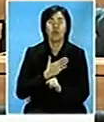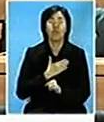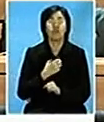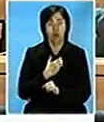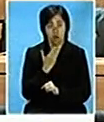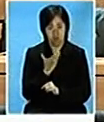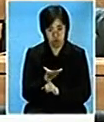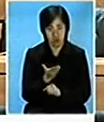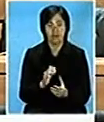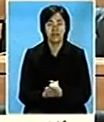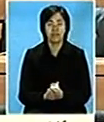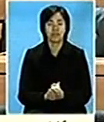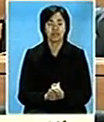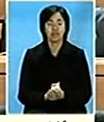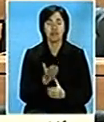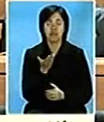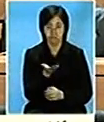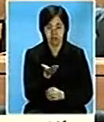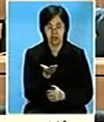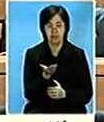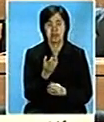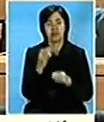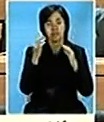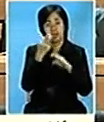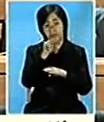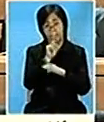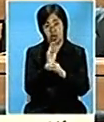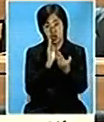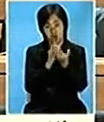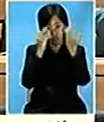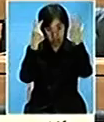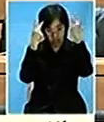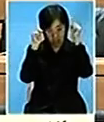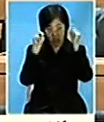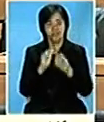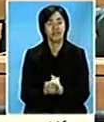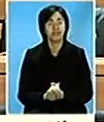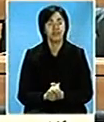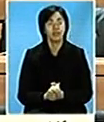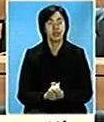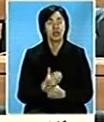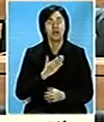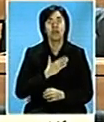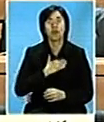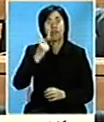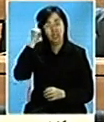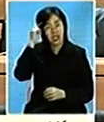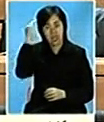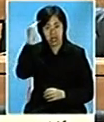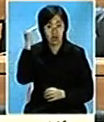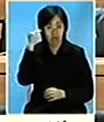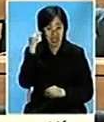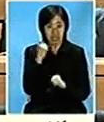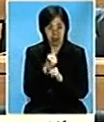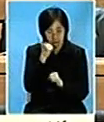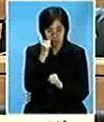อีกครั้งหนึ่งนะฮะผ่านท่านประธานถึงท่านนายกนะครับ จริงๆแล้วผมว่าเกาหลีใต้เขายังทำได้